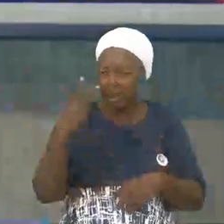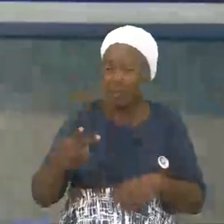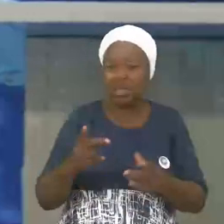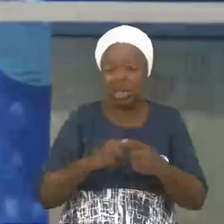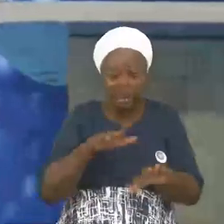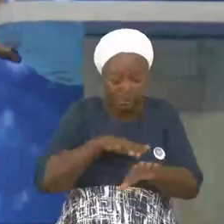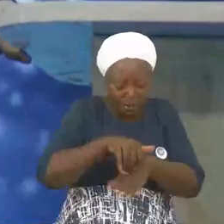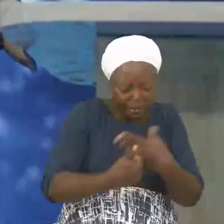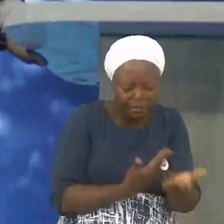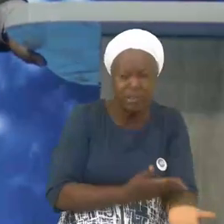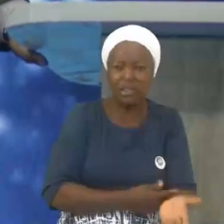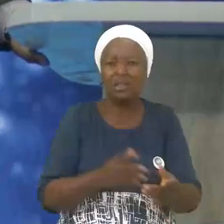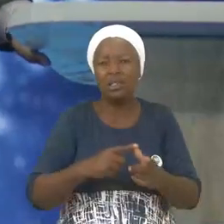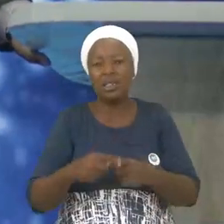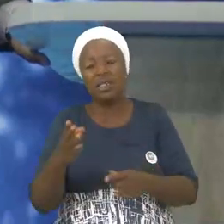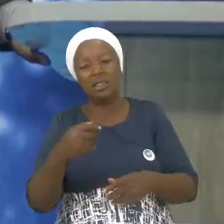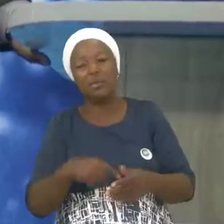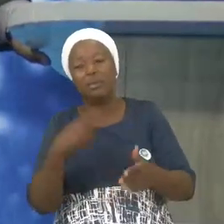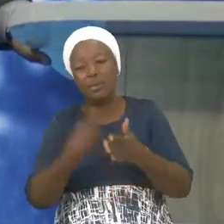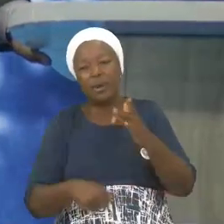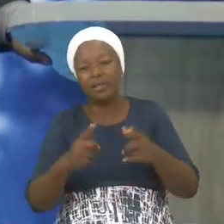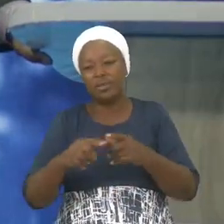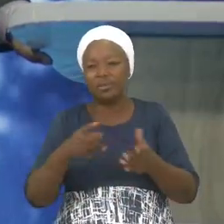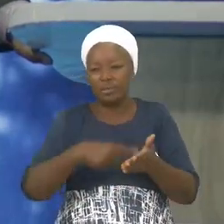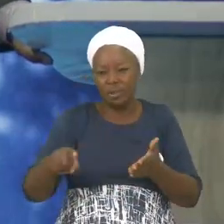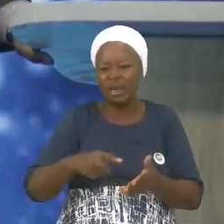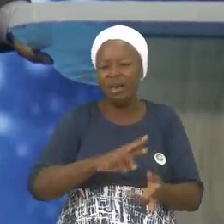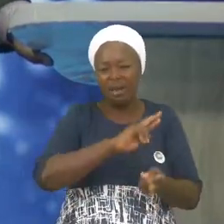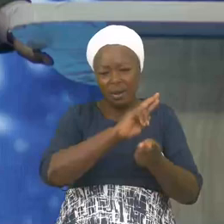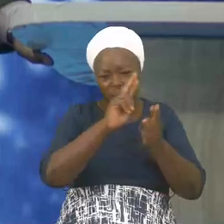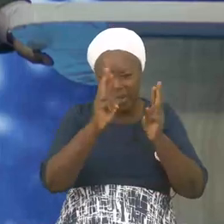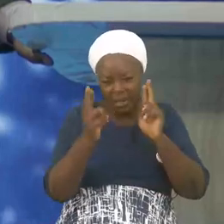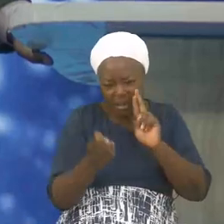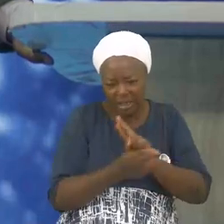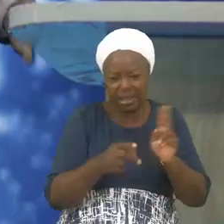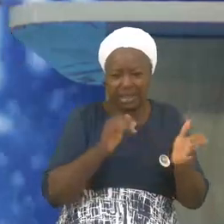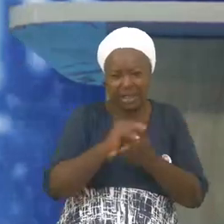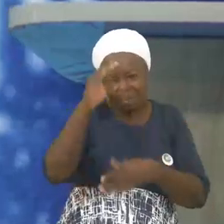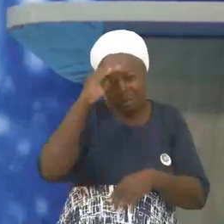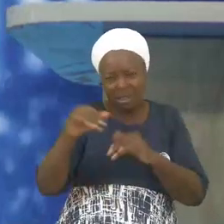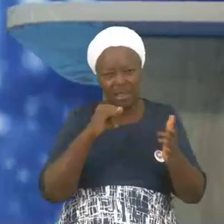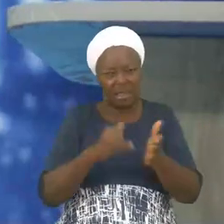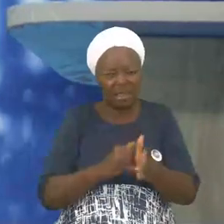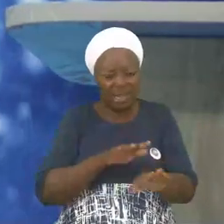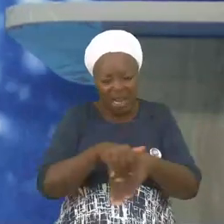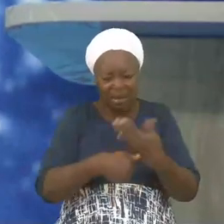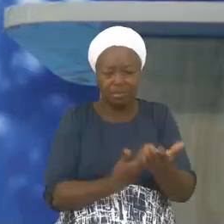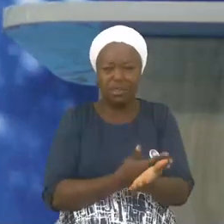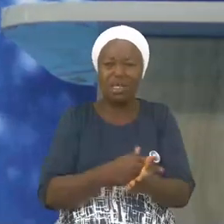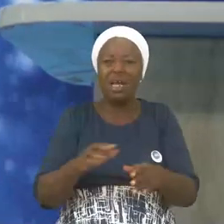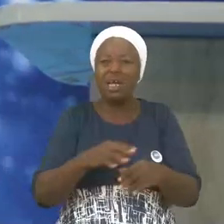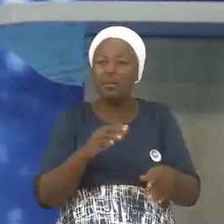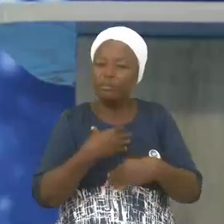sur ta maison. Et Abimelech se leva le matin. Il y a un prix à payer. La